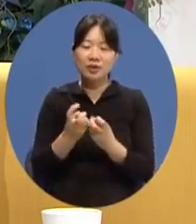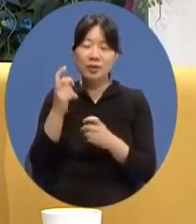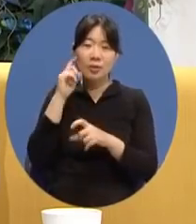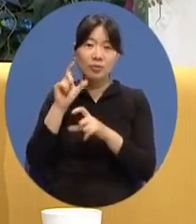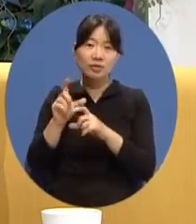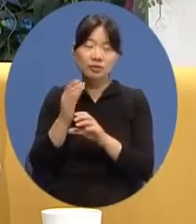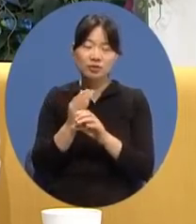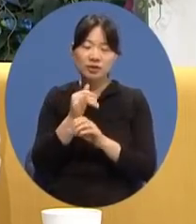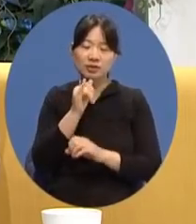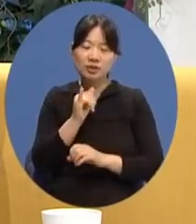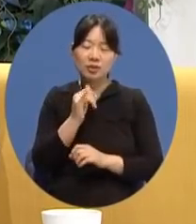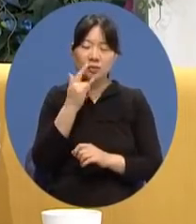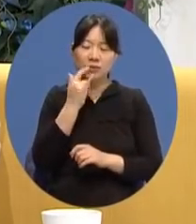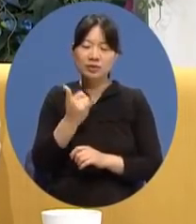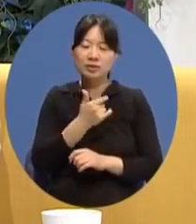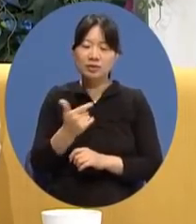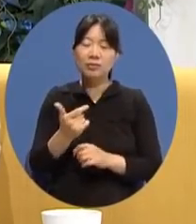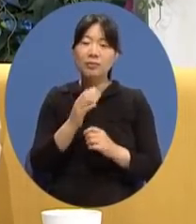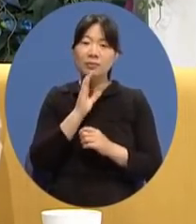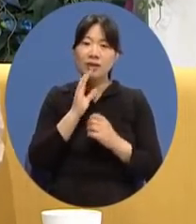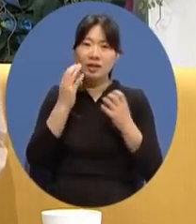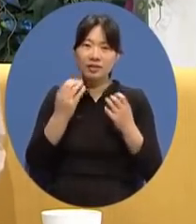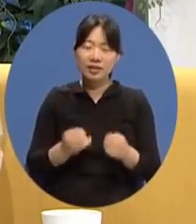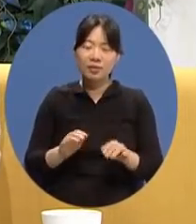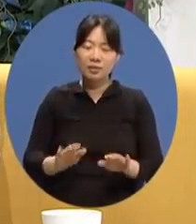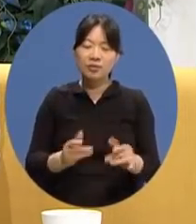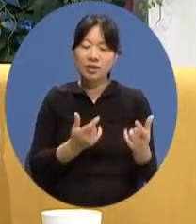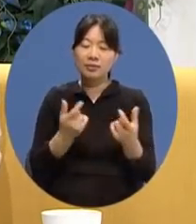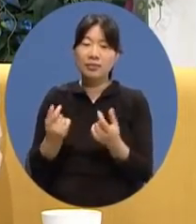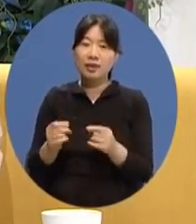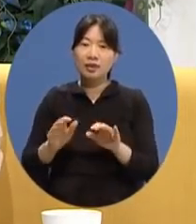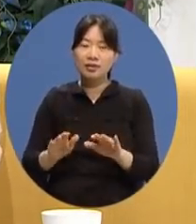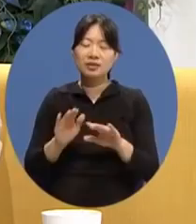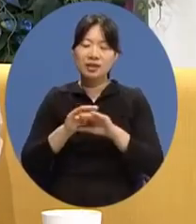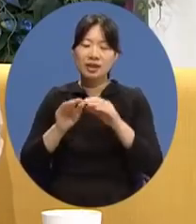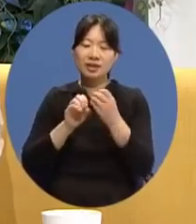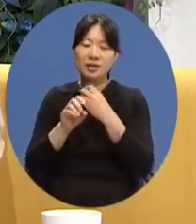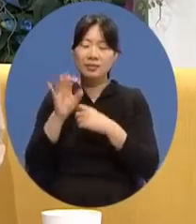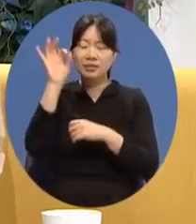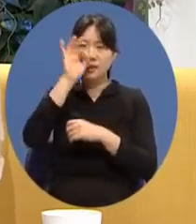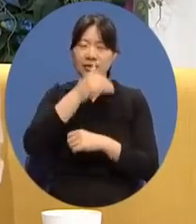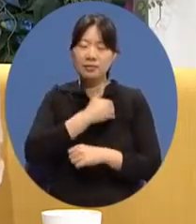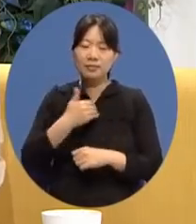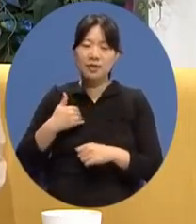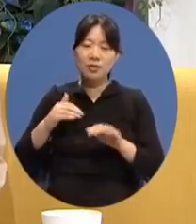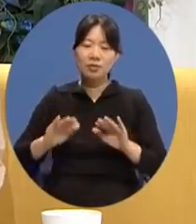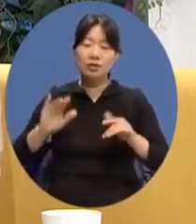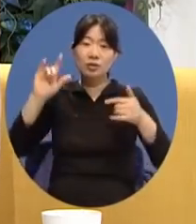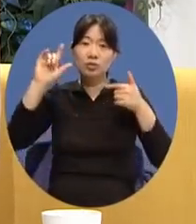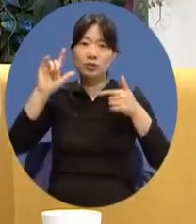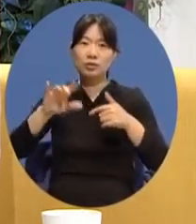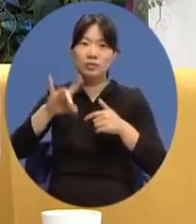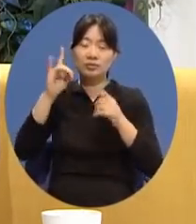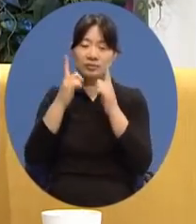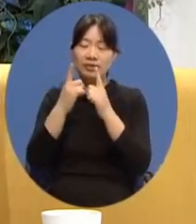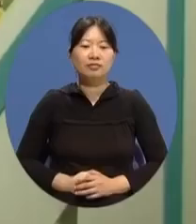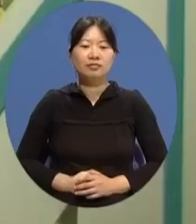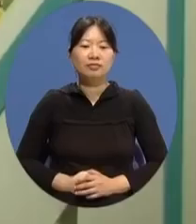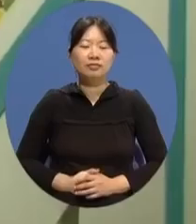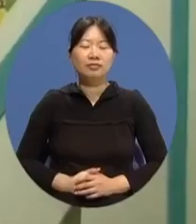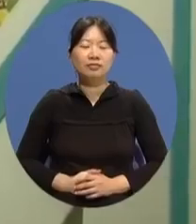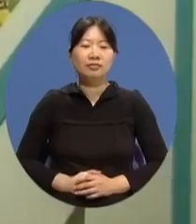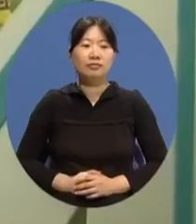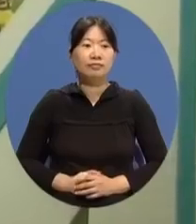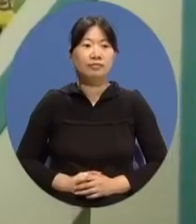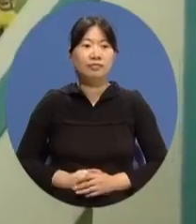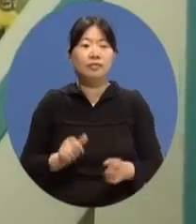하시는 부모님들도 정말 많으실 거라고 생각합니다. 오늘 함께 하시면 그 해답을 찾으실 수 있거든요. 먼저 오늘의 주인공부터